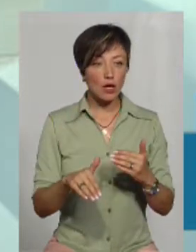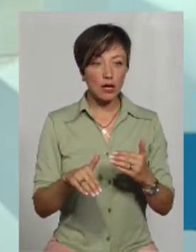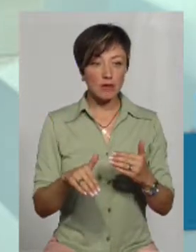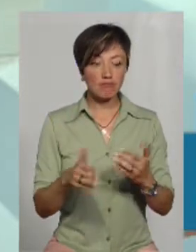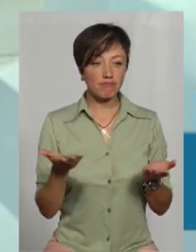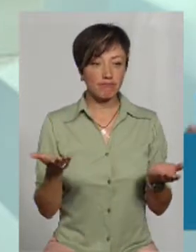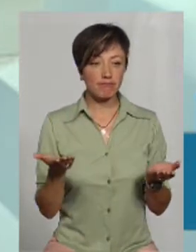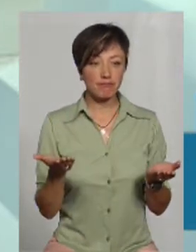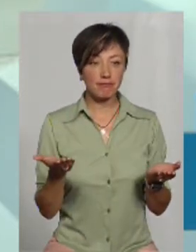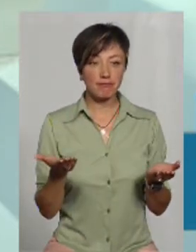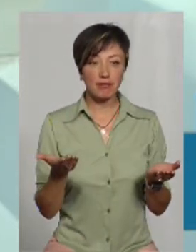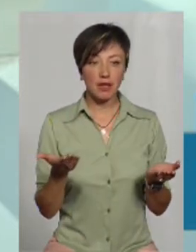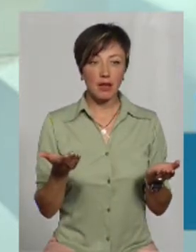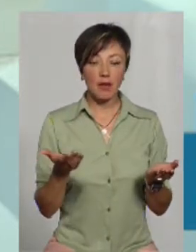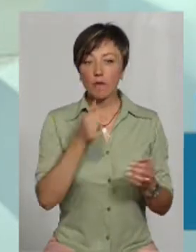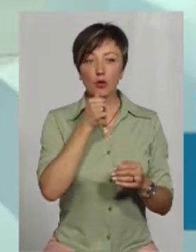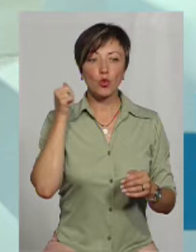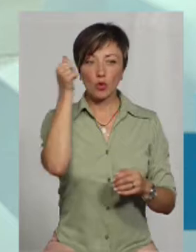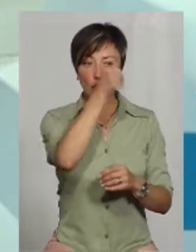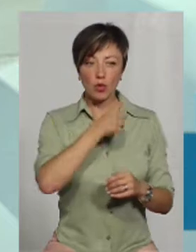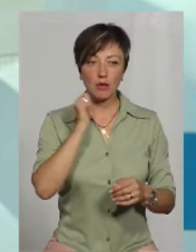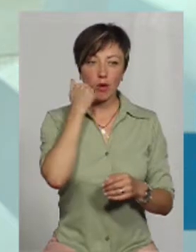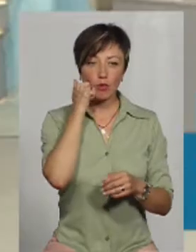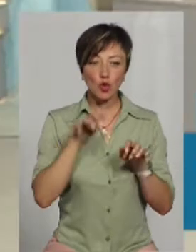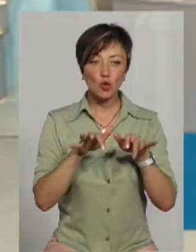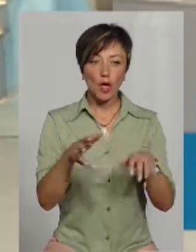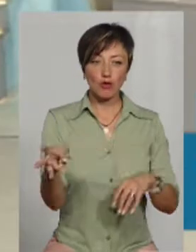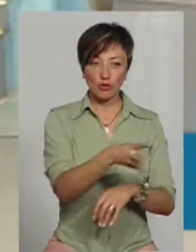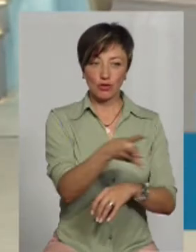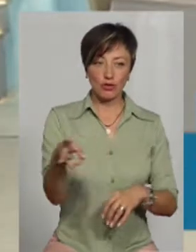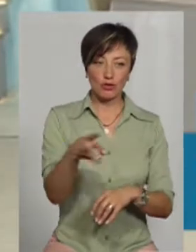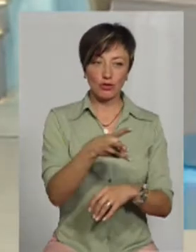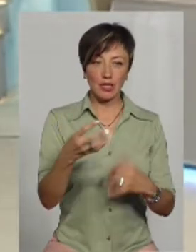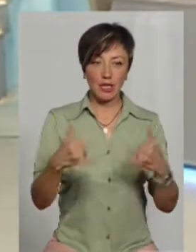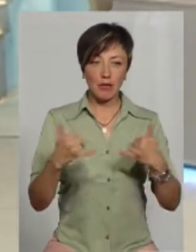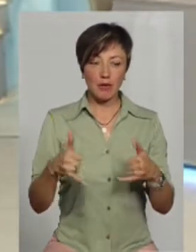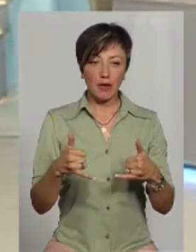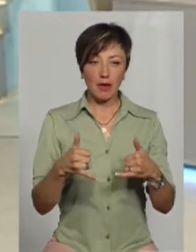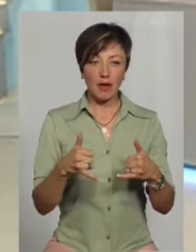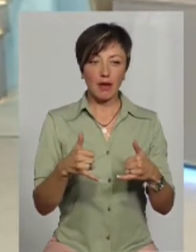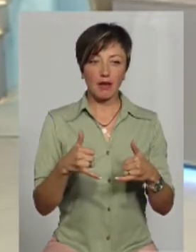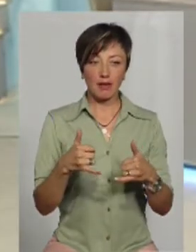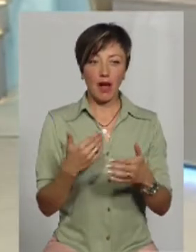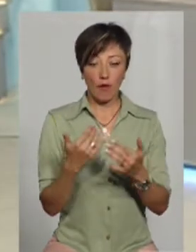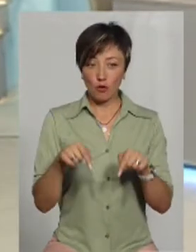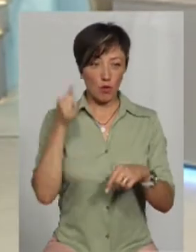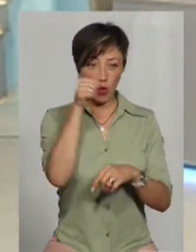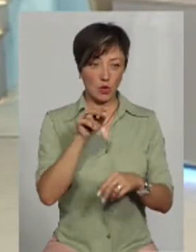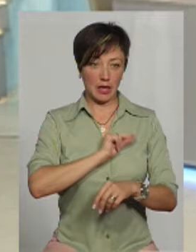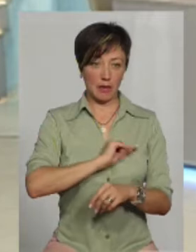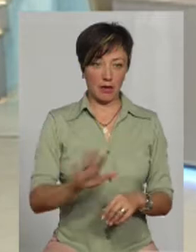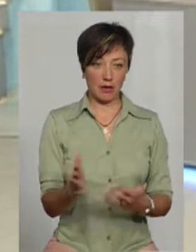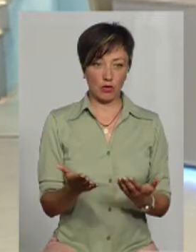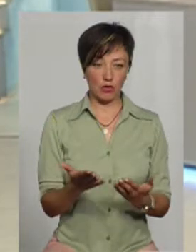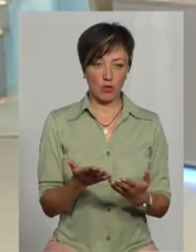як в нас це класика, що в тому році там бабуся жуки покропила отим якимось там колорадом, а в цьому році вже не